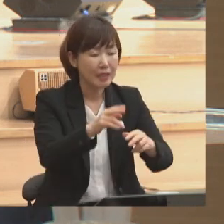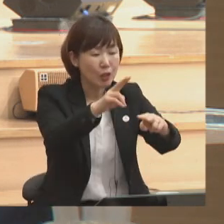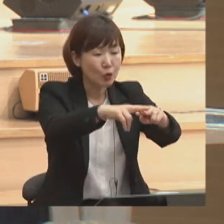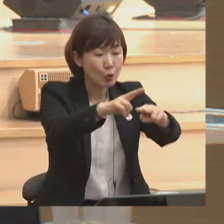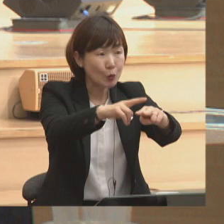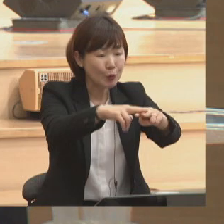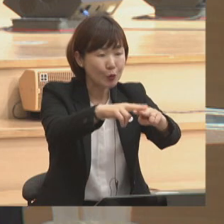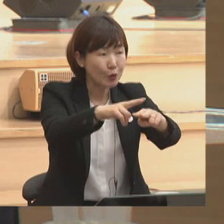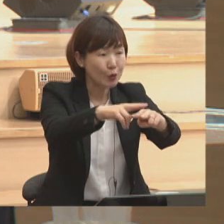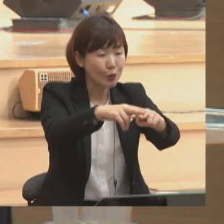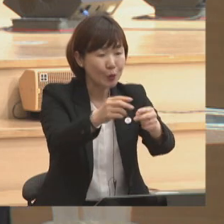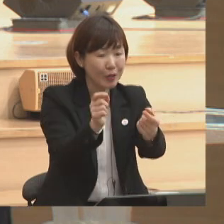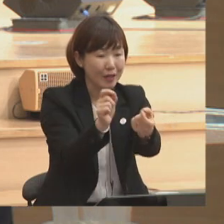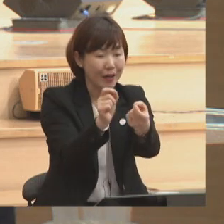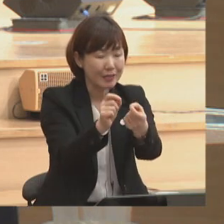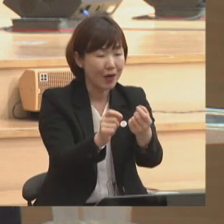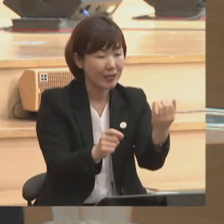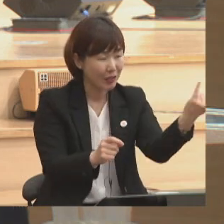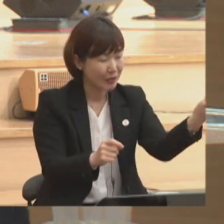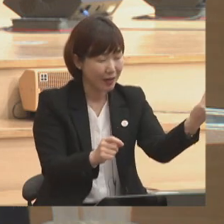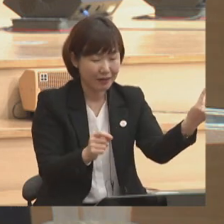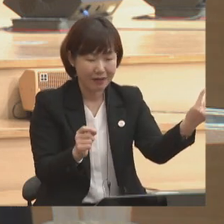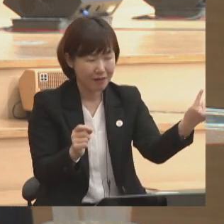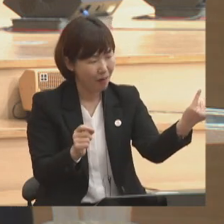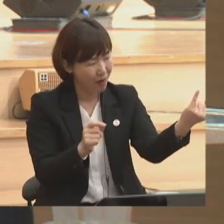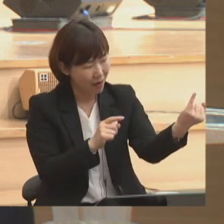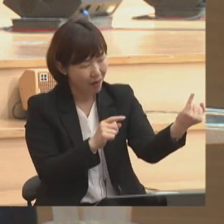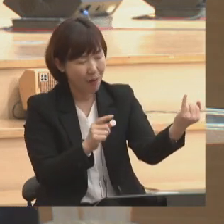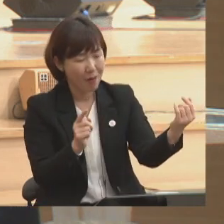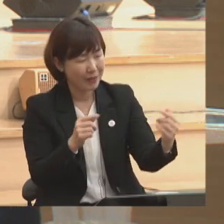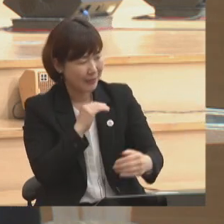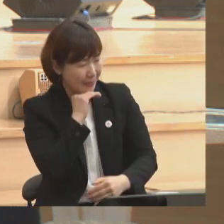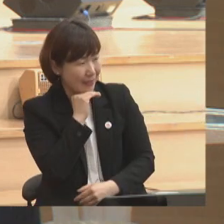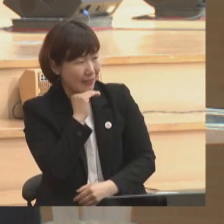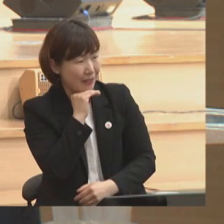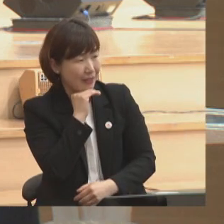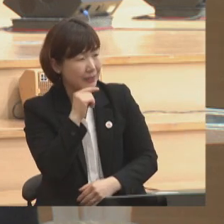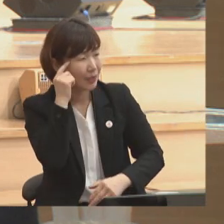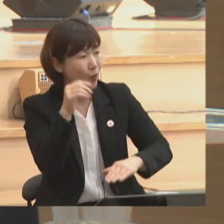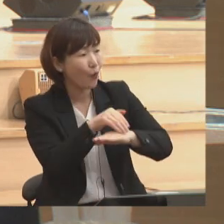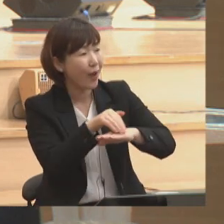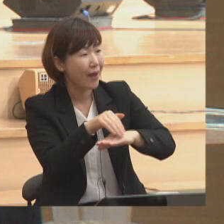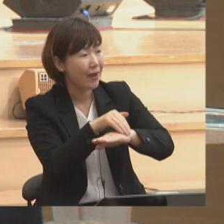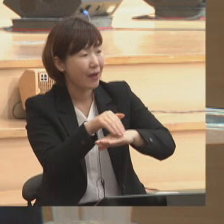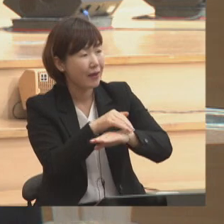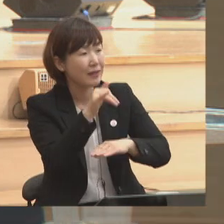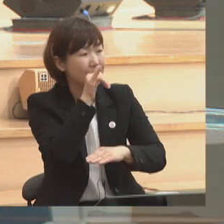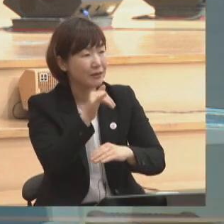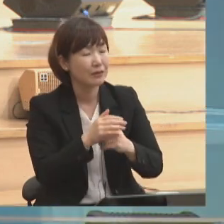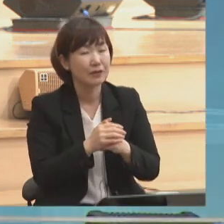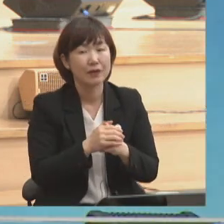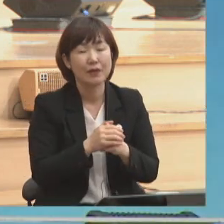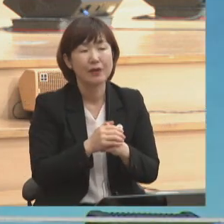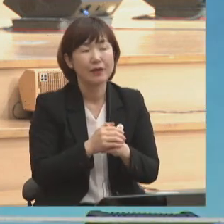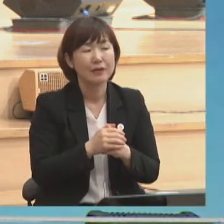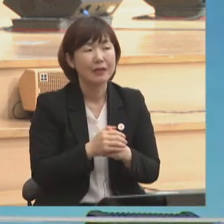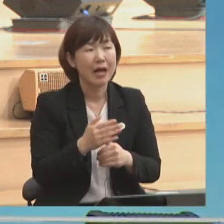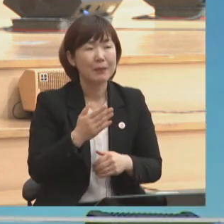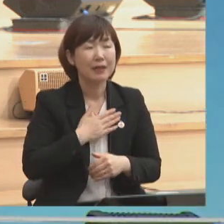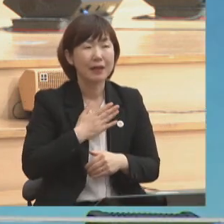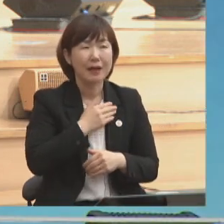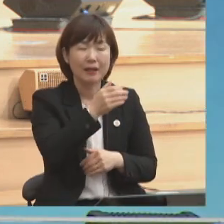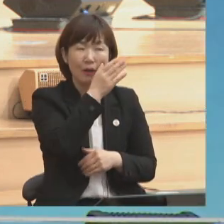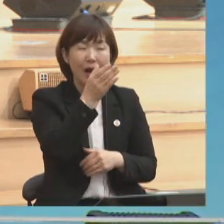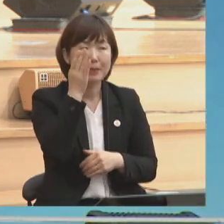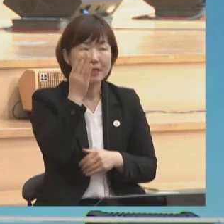우물가에서 한 여인을 만나시려는 그런 계획이 있었던 거죠. 그런 의도가 있었던 거예요. 여러분 제가 감히